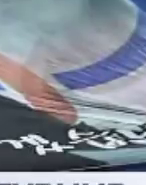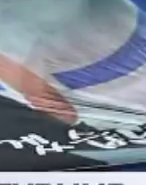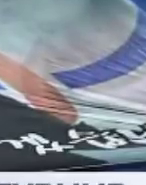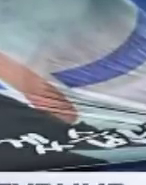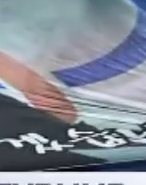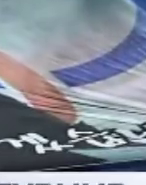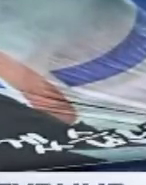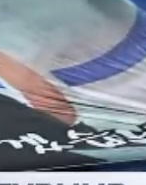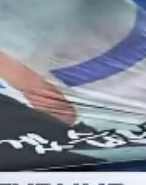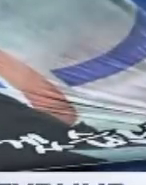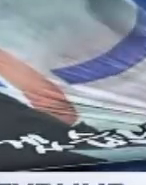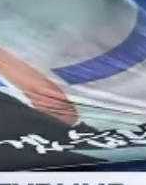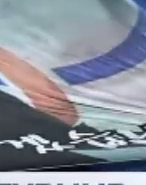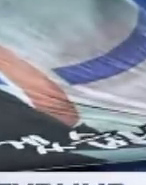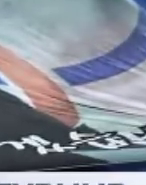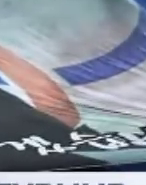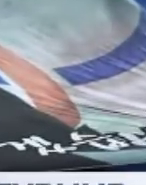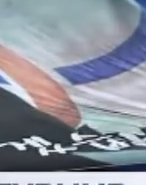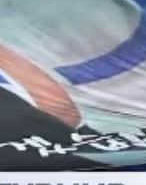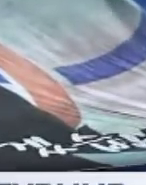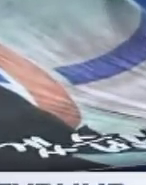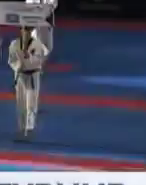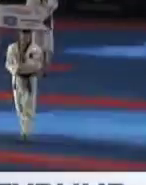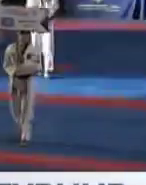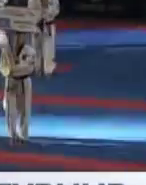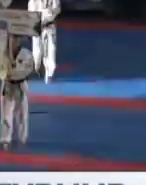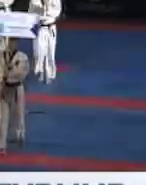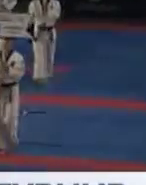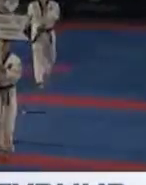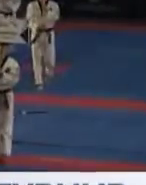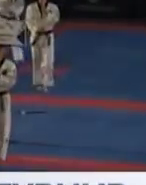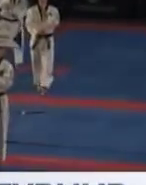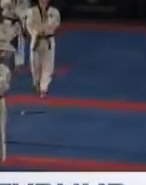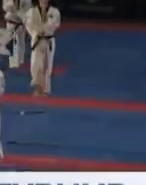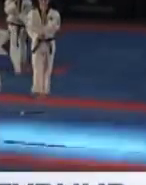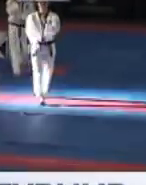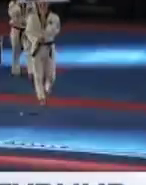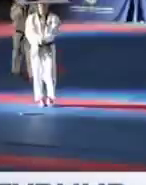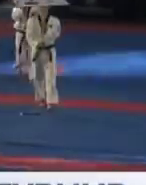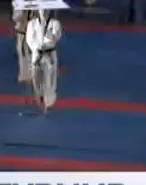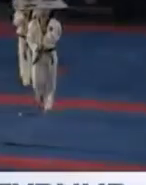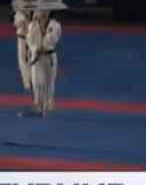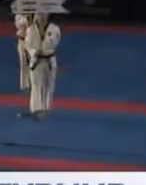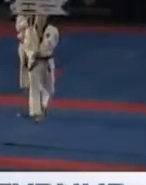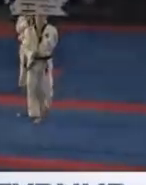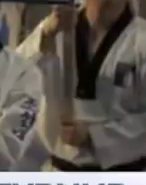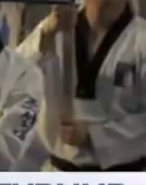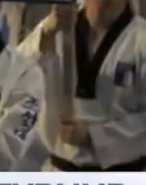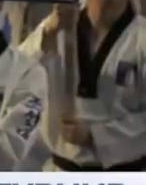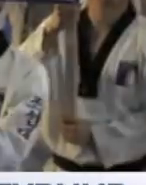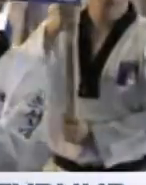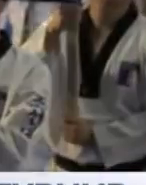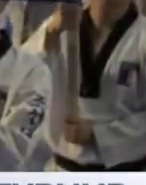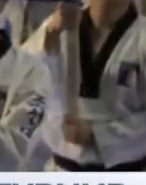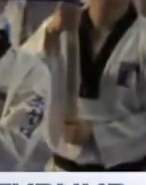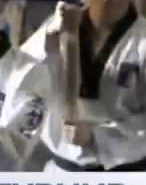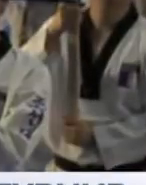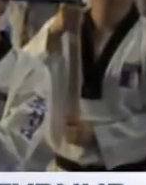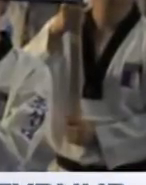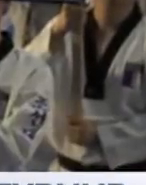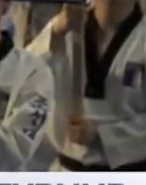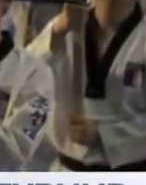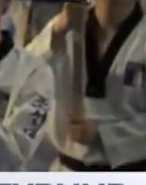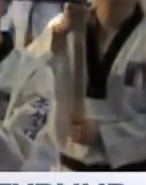қазақстандық спортшы бар. Алматы облысынан аттанған таеквондо шеберлері жүлделі орындарға таласып, әлемдік рейтингтегі орындарын